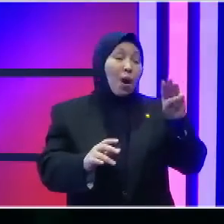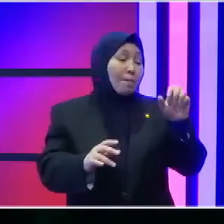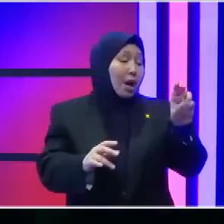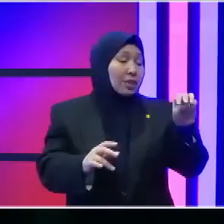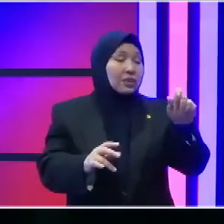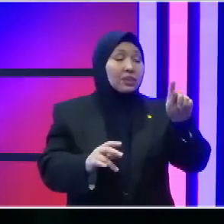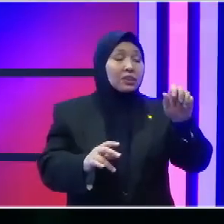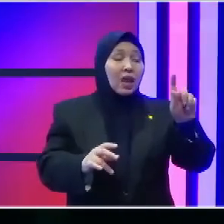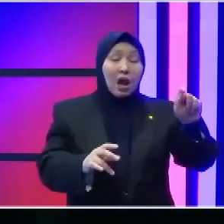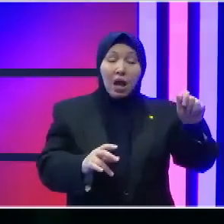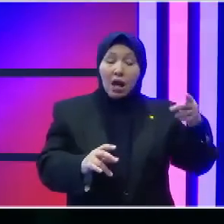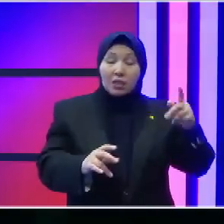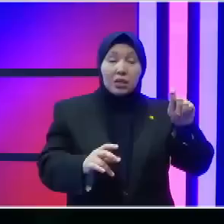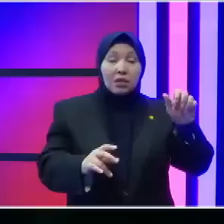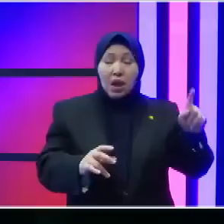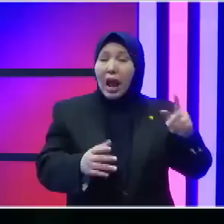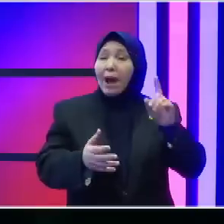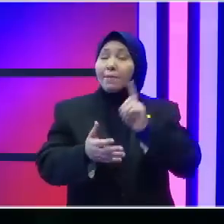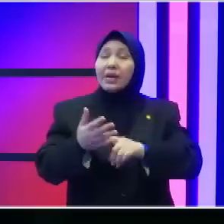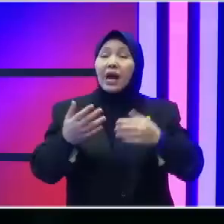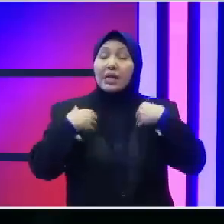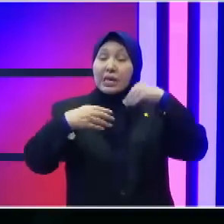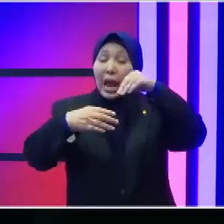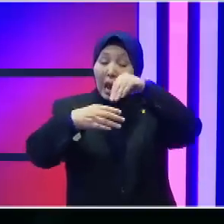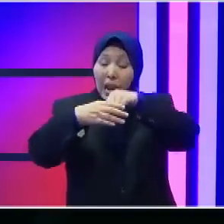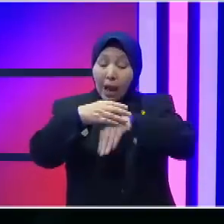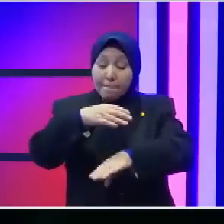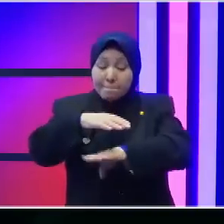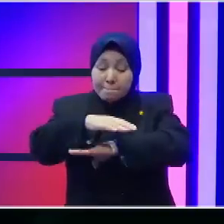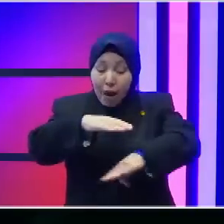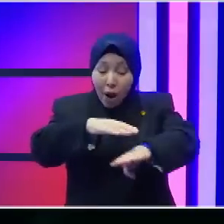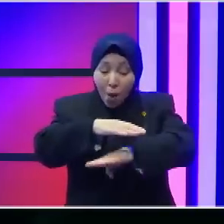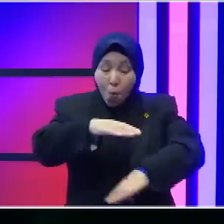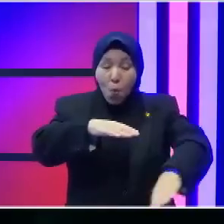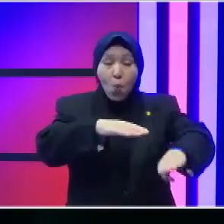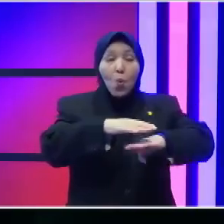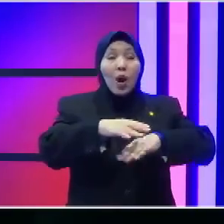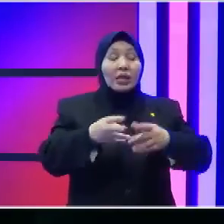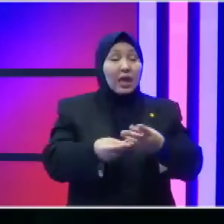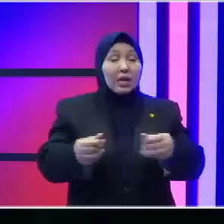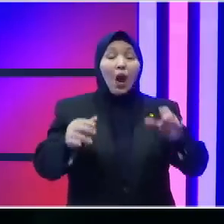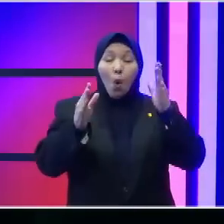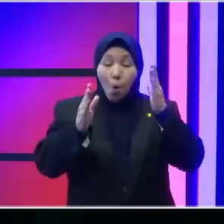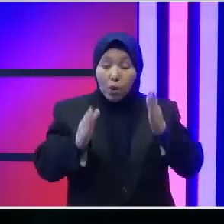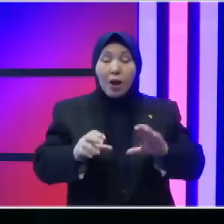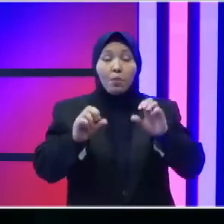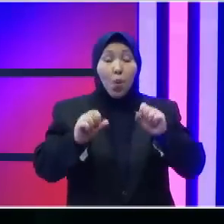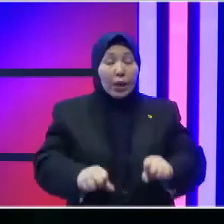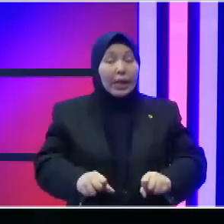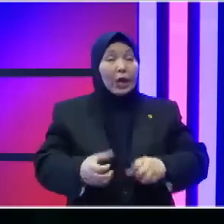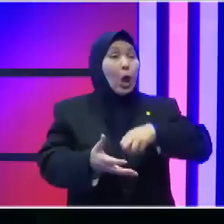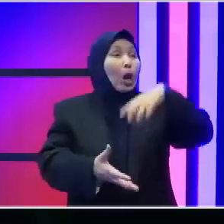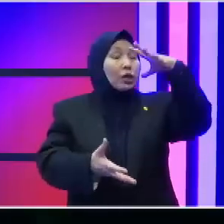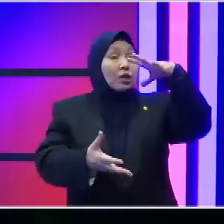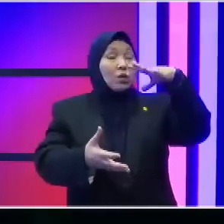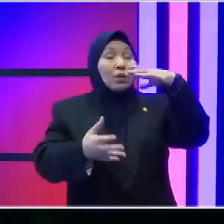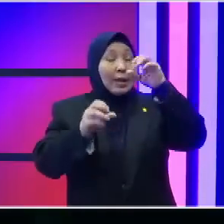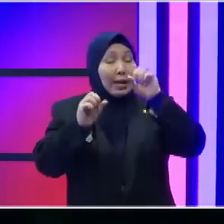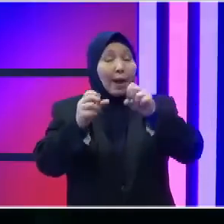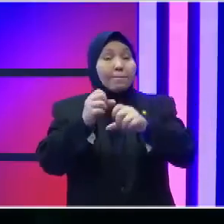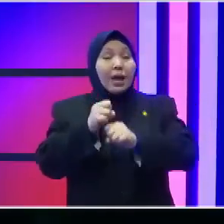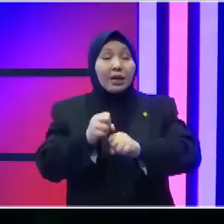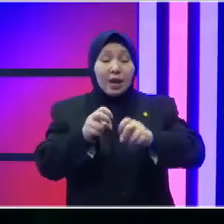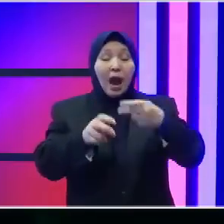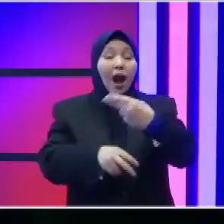ialah iaitu apa yang ada di bawah tanah. Ha, kan, kalau kita tengok orang boleh kaya dengan ada dapat harta karun